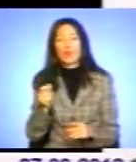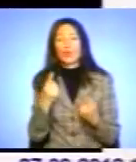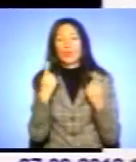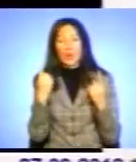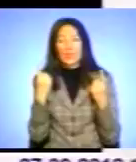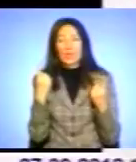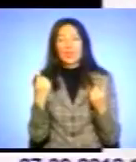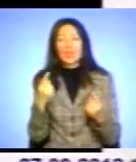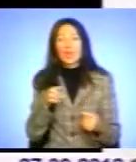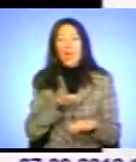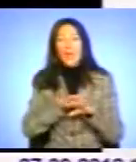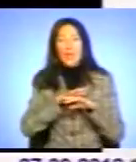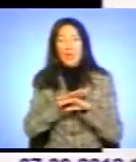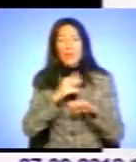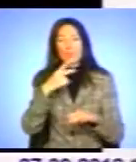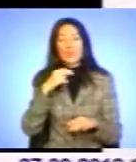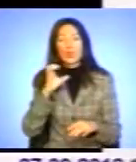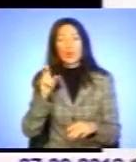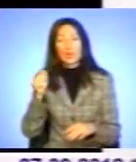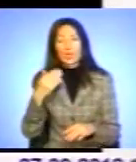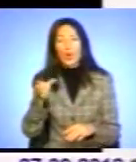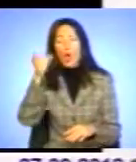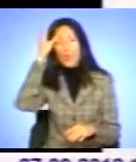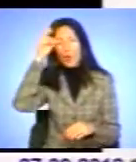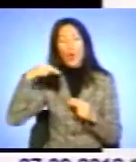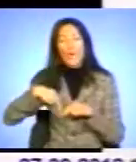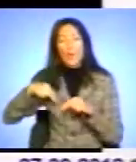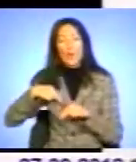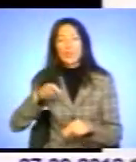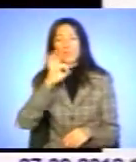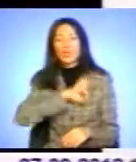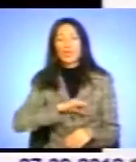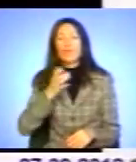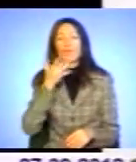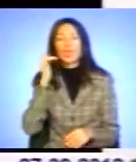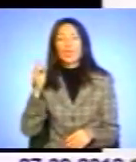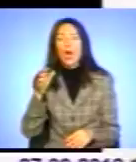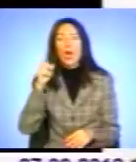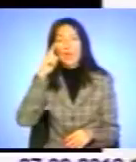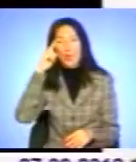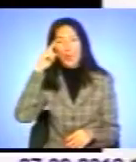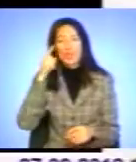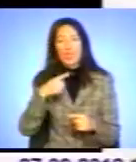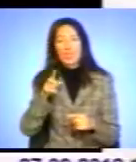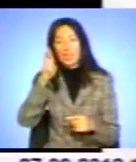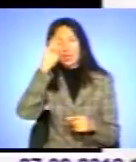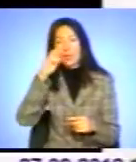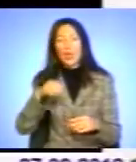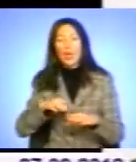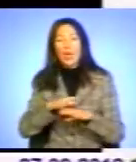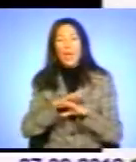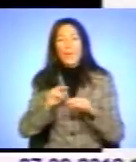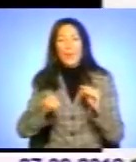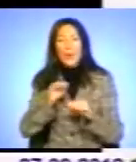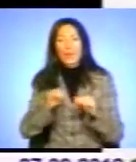математик ХХ століття. Його наукові праці використані у США, Японії та інших країнах при моделюванні кібернетичної